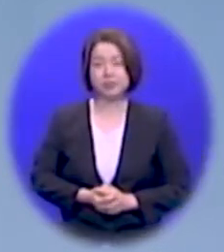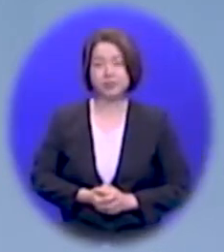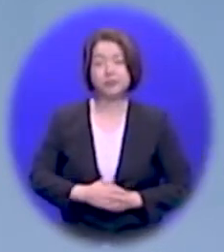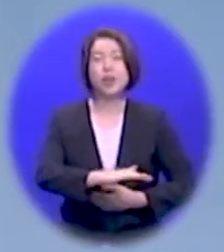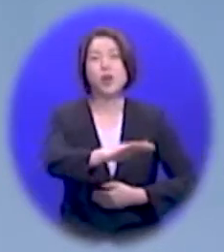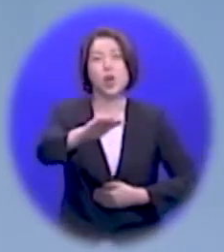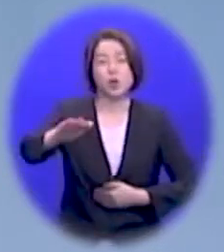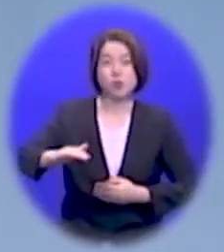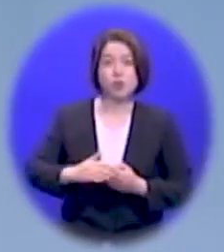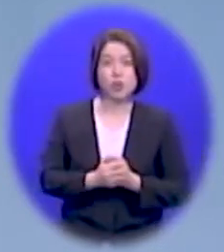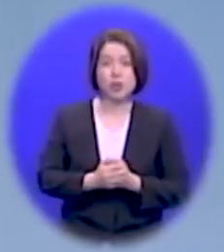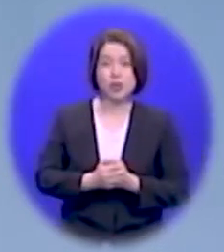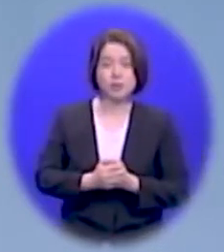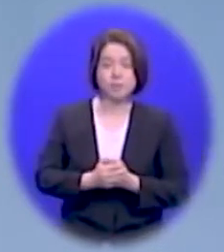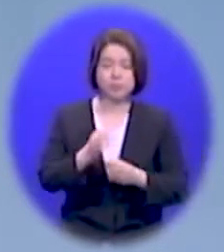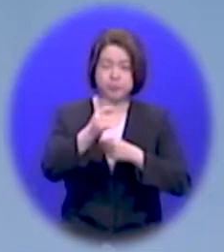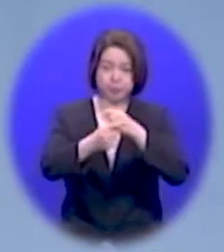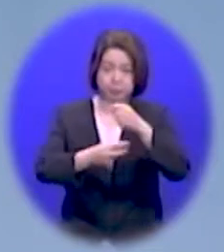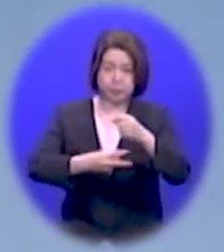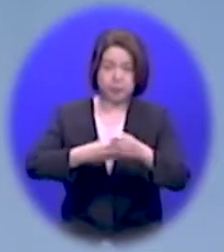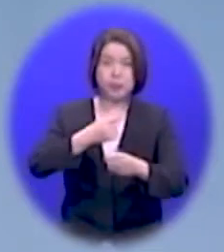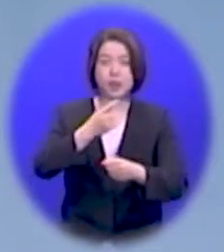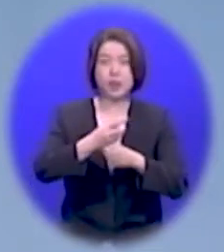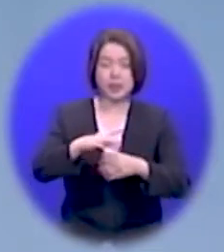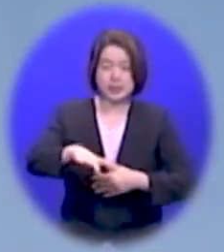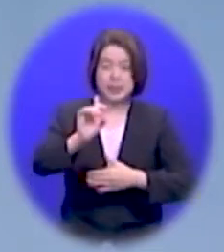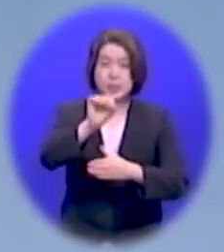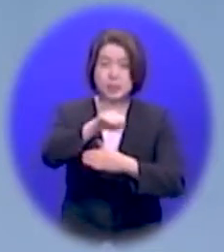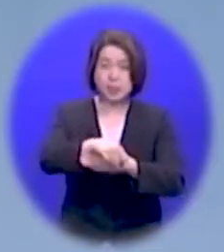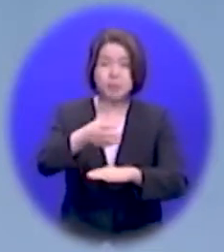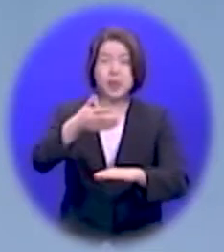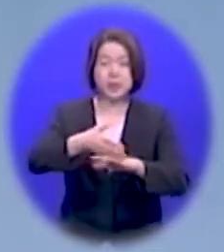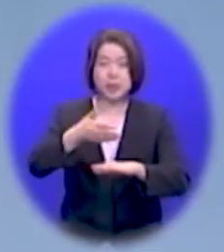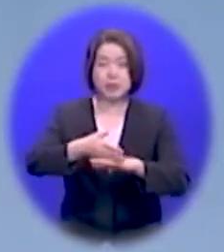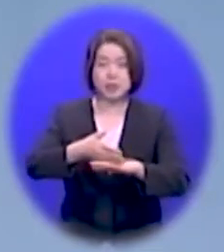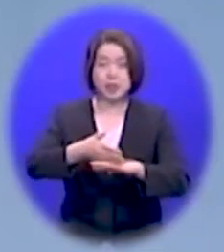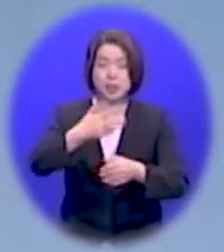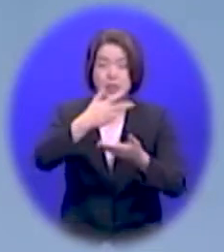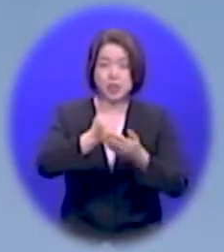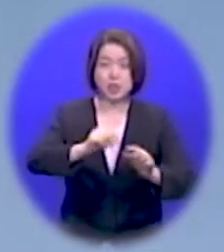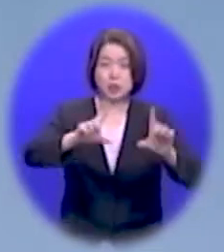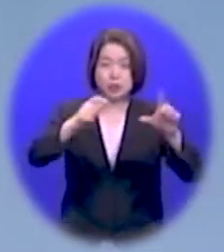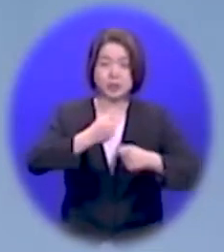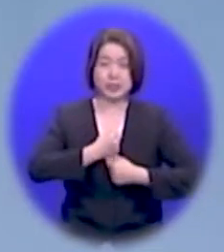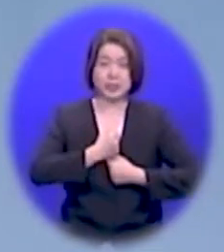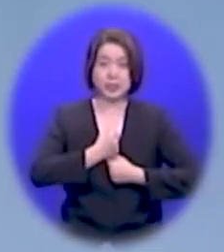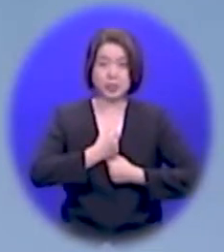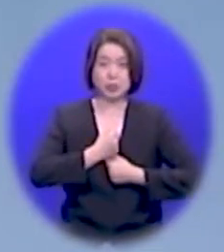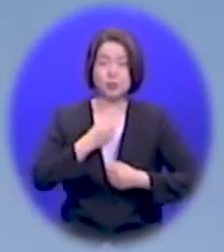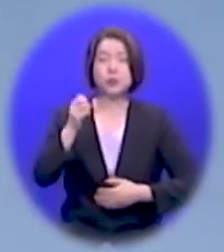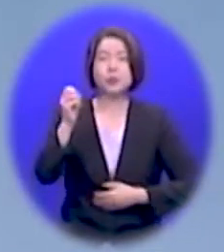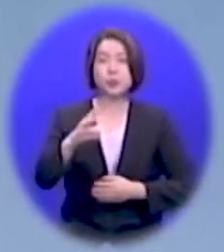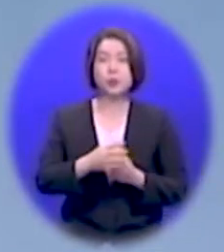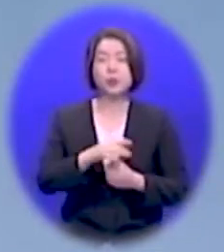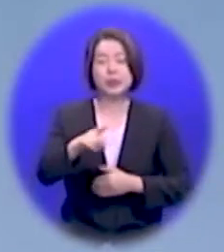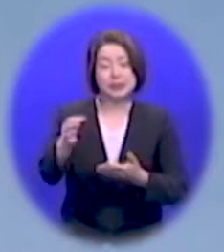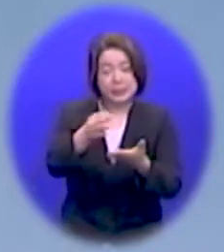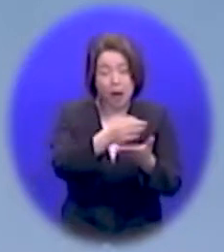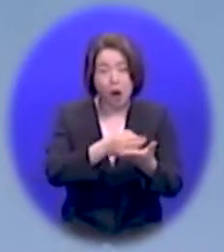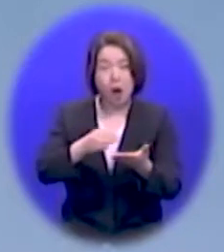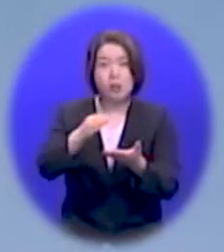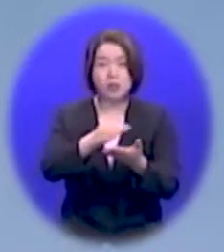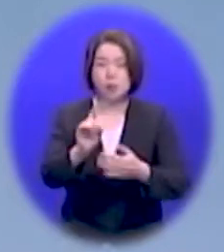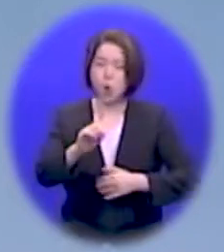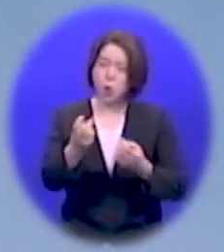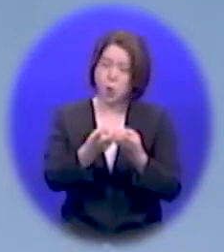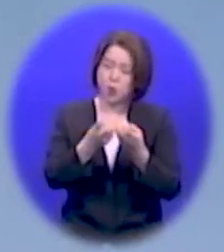우리가 내 이렇게 첫 열매 감사 아 주위를 지키고 그리고 그 헌금을 어떻게